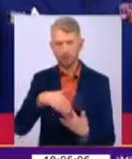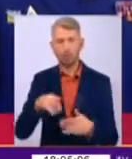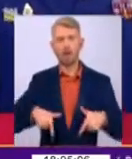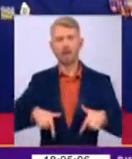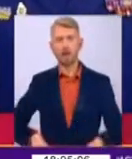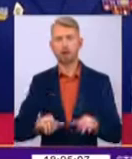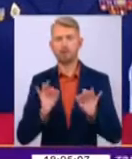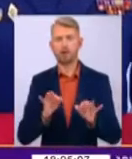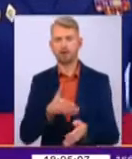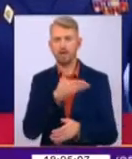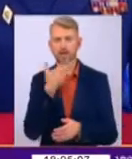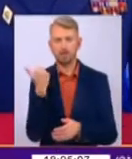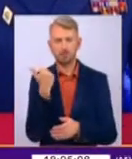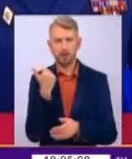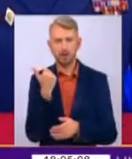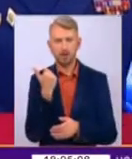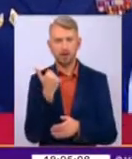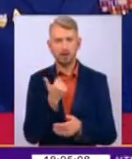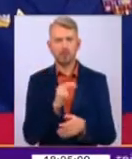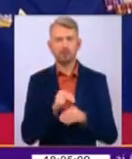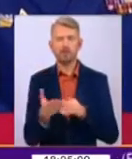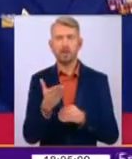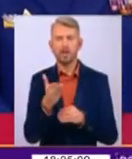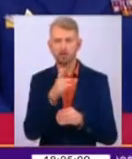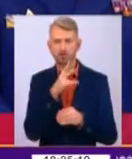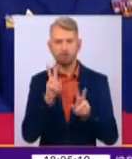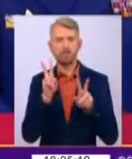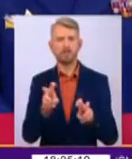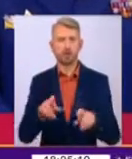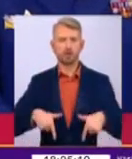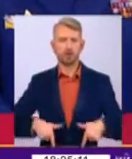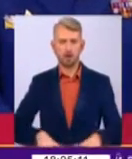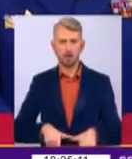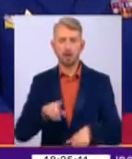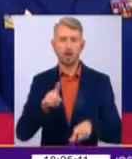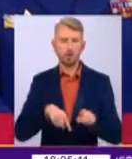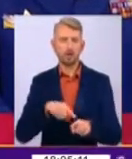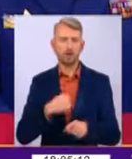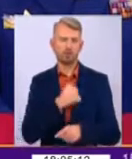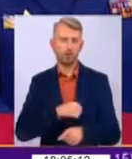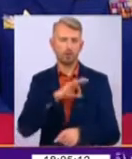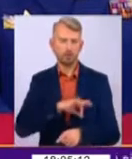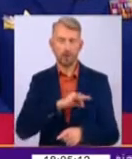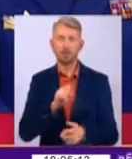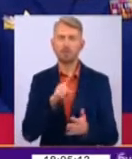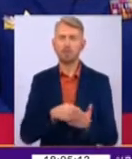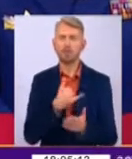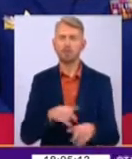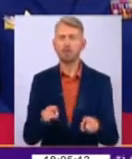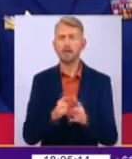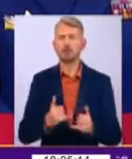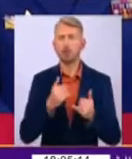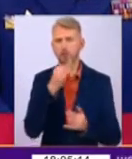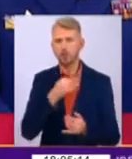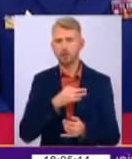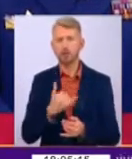до речі, нема, через який час присвоювати генерала, інколи зловживають. Добре, почули вас питання. Шановні, скажіть, був у